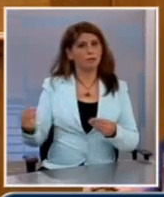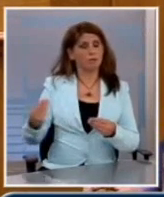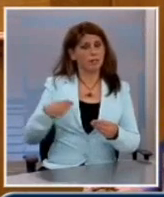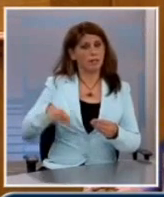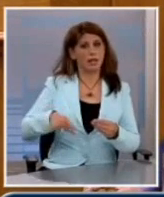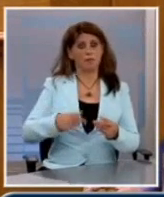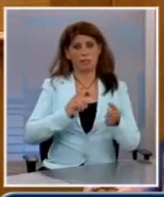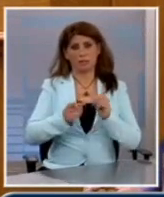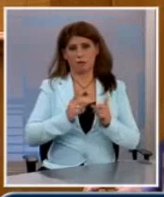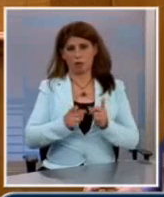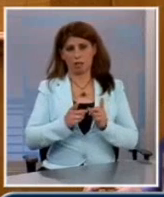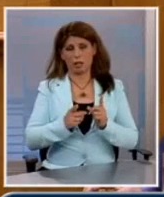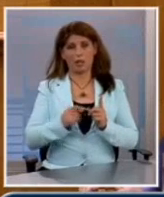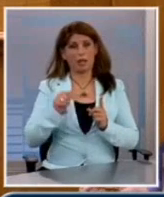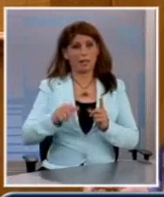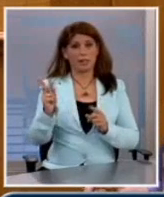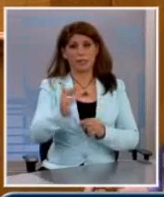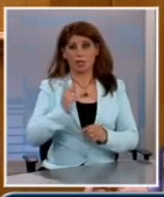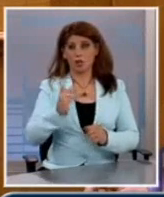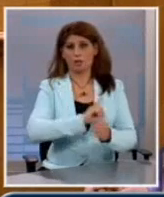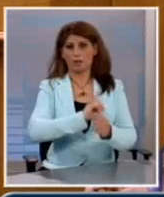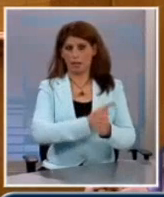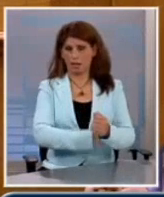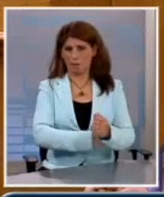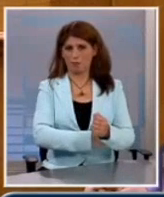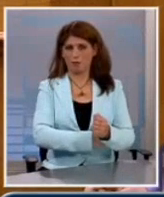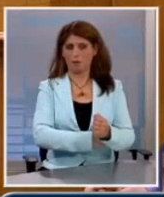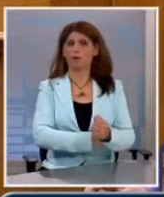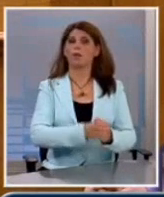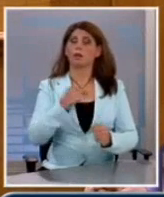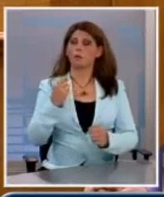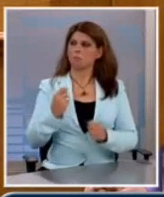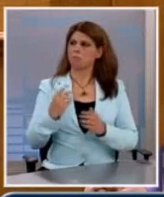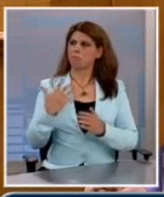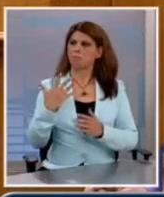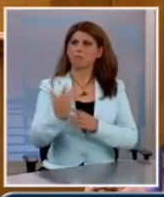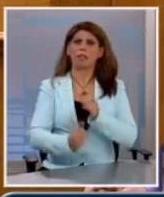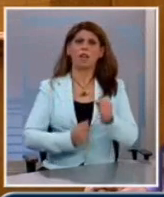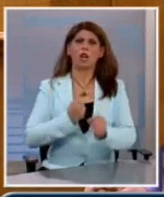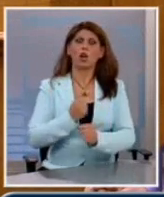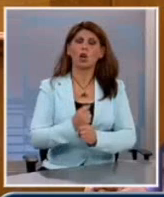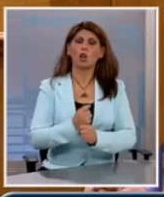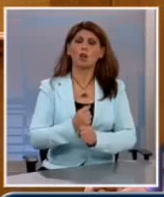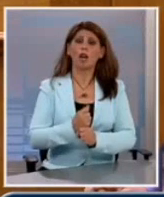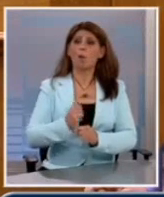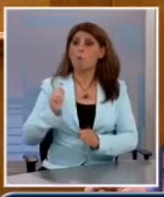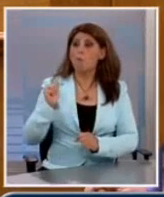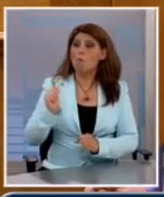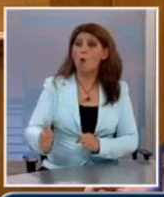συμφωνία, εκείνες τις κοινωνικές δυνάμεις που επί μία πενταετία σήκωσαν μόνες τους το βάρος της